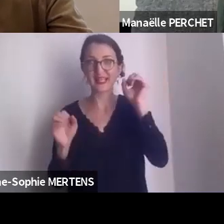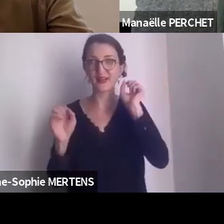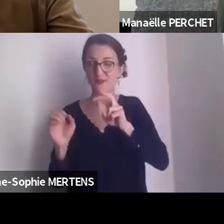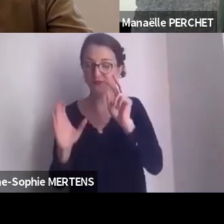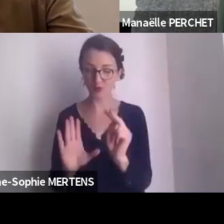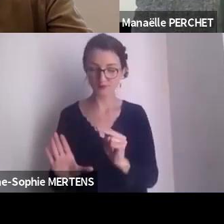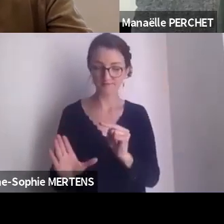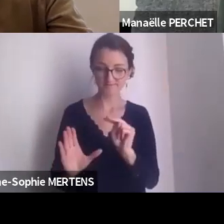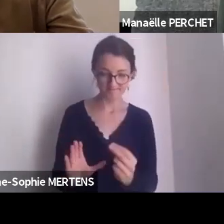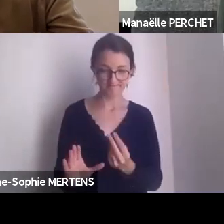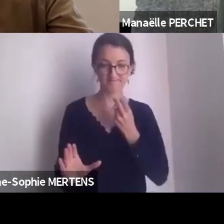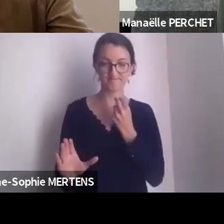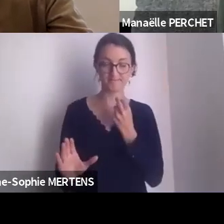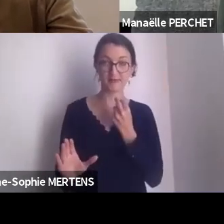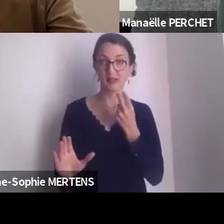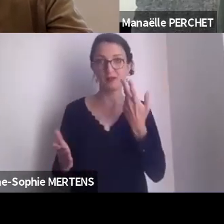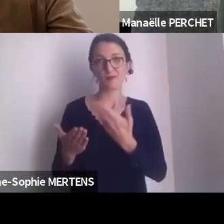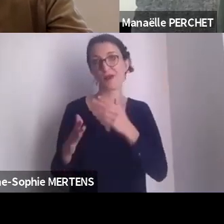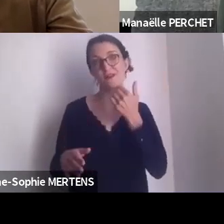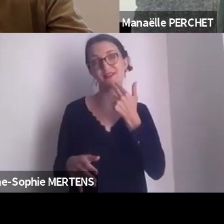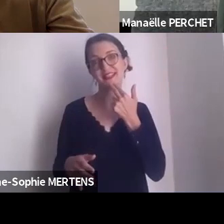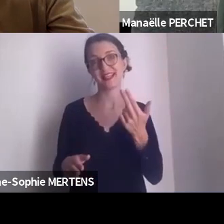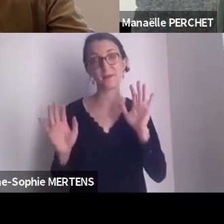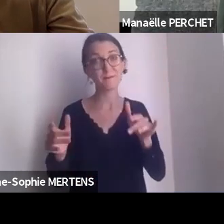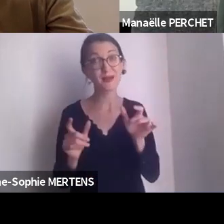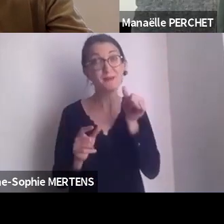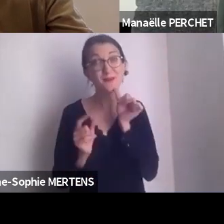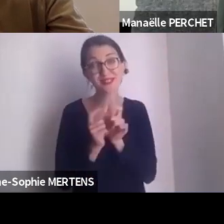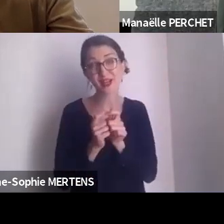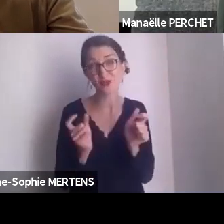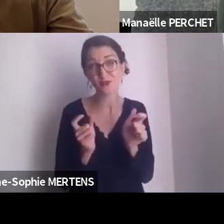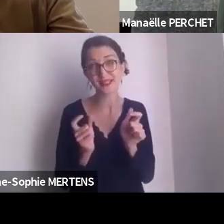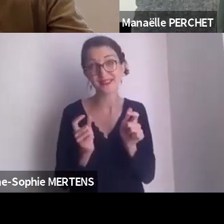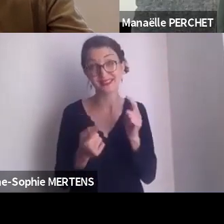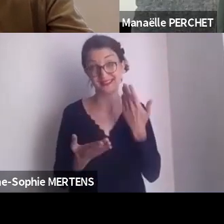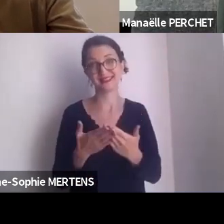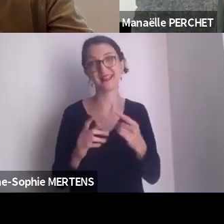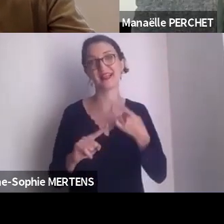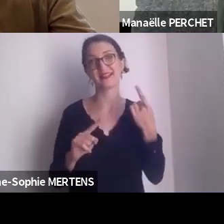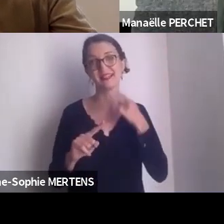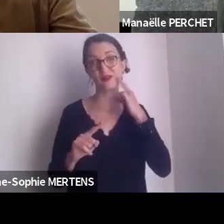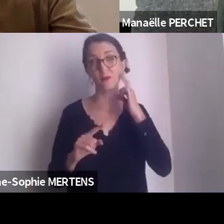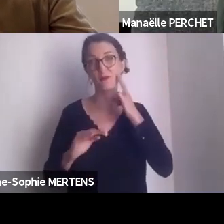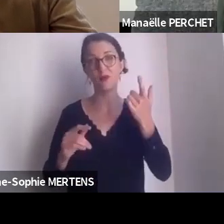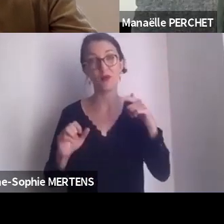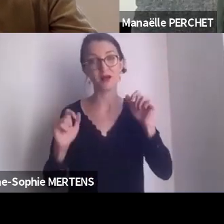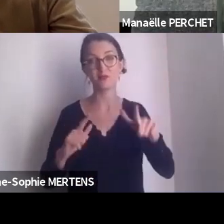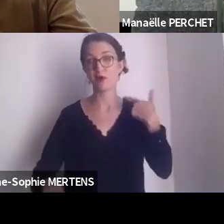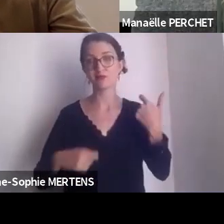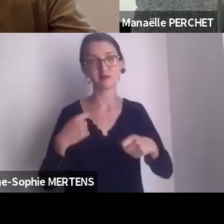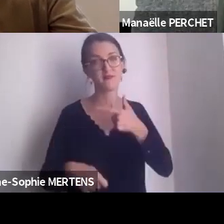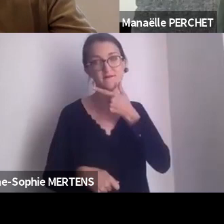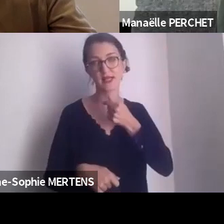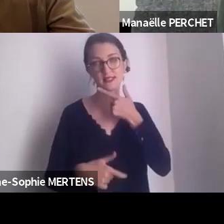enfin, vraiment, il faut être très réactif et surtout quand on est petit, l'intérêt, c'est qu'on est très souple, on va très très vite. Et là, je vois